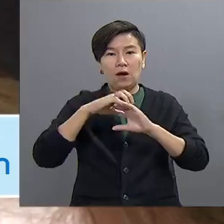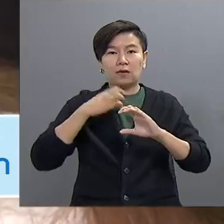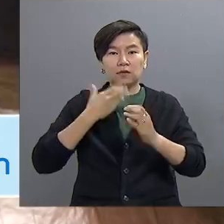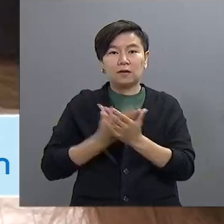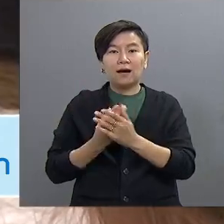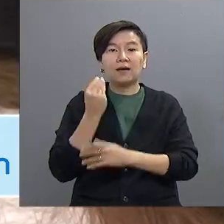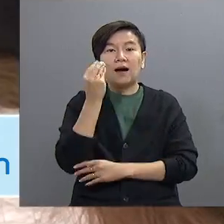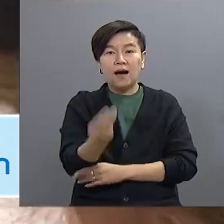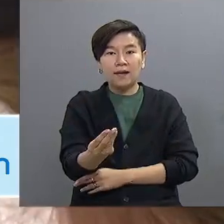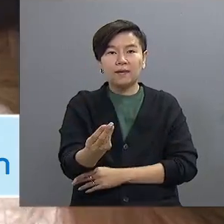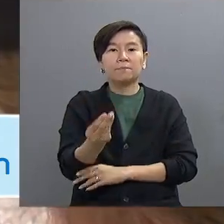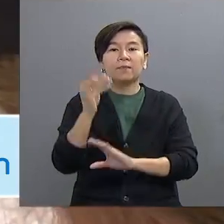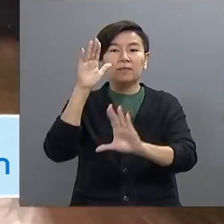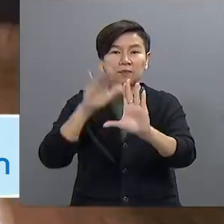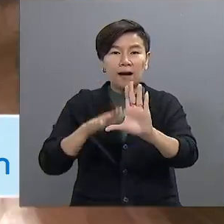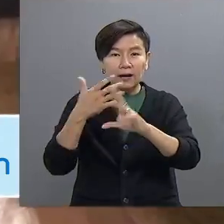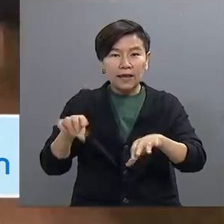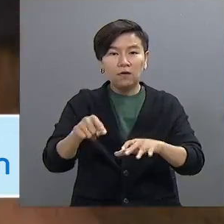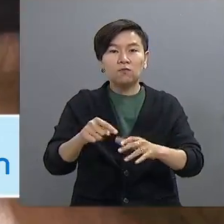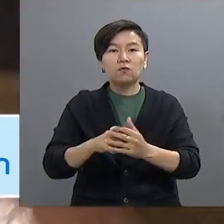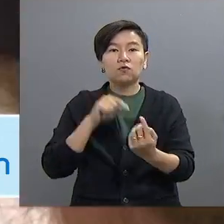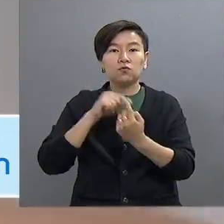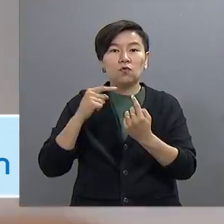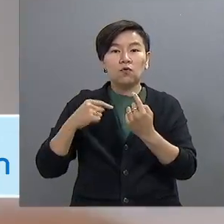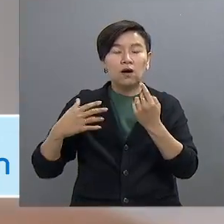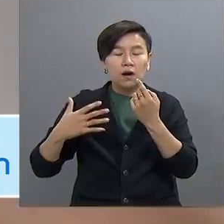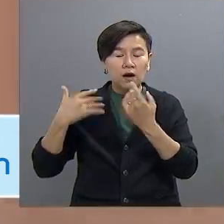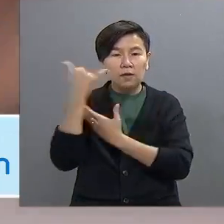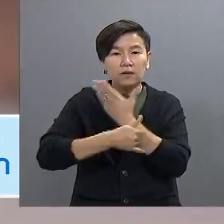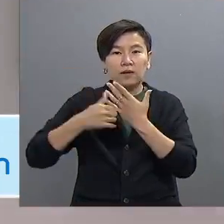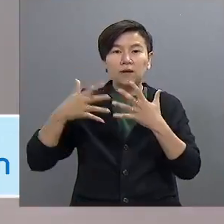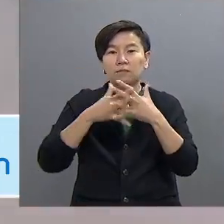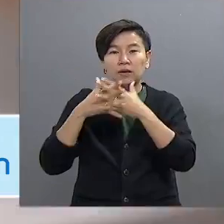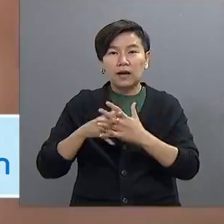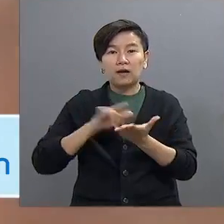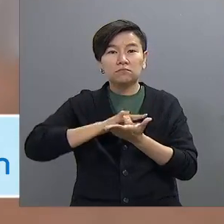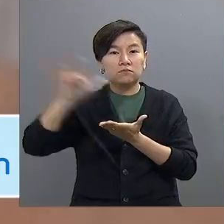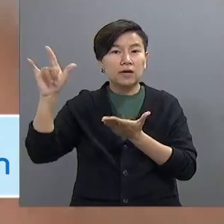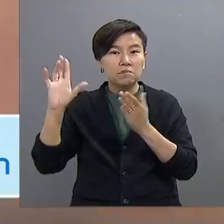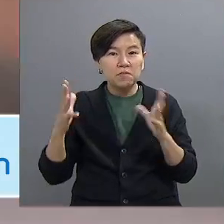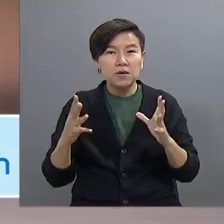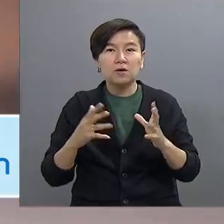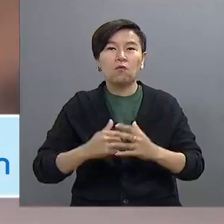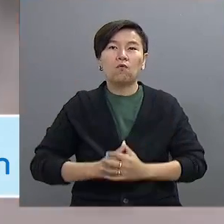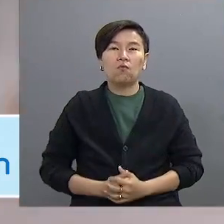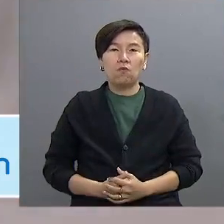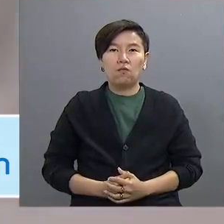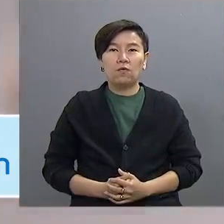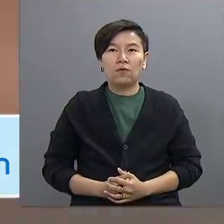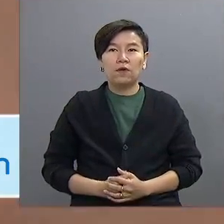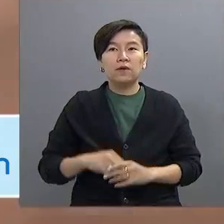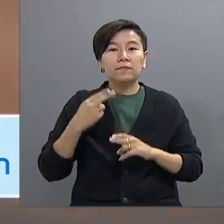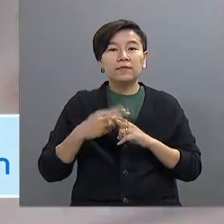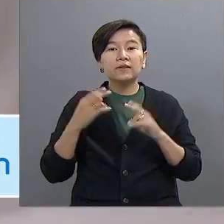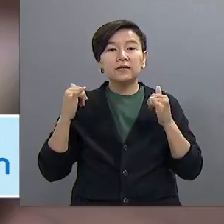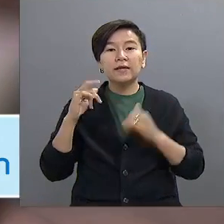กาแต่สุดท้ายไม่ได้เดินทางไปค่ะมีเอกสารที่นางสาวเอนามสมมุตินะคะเป็นนักศึกษาชั้นปีที่4ม